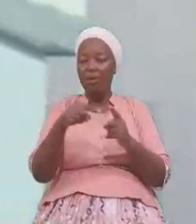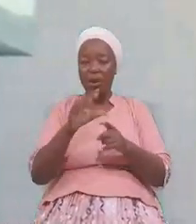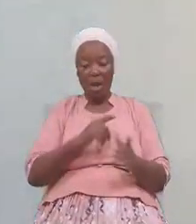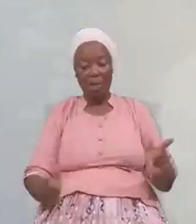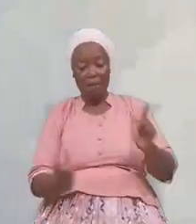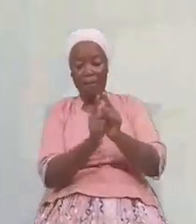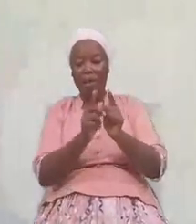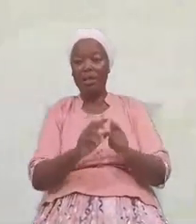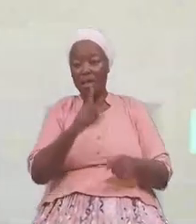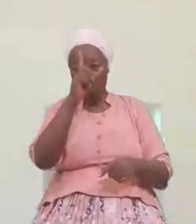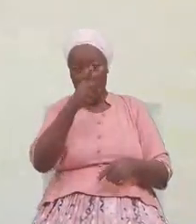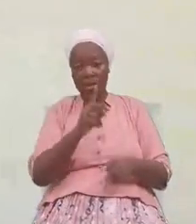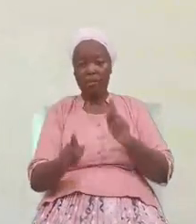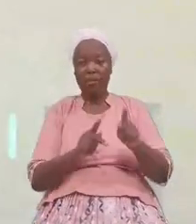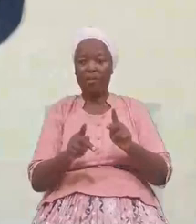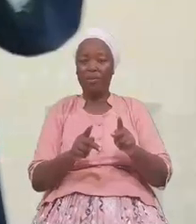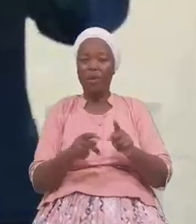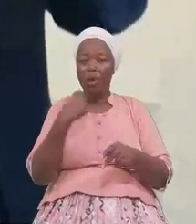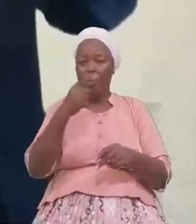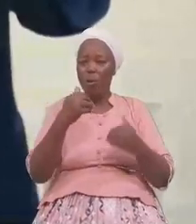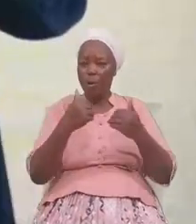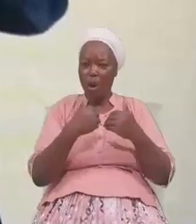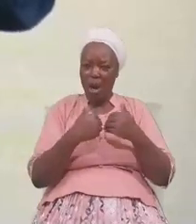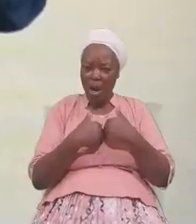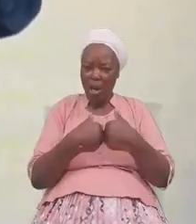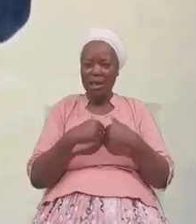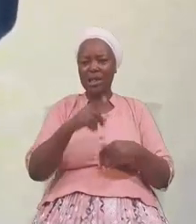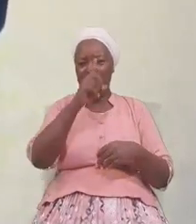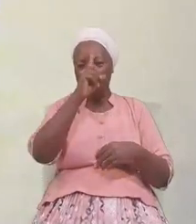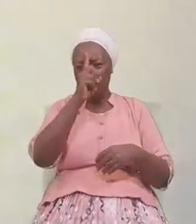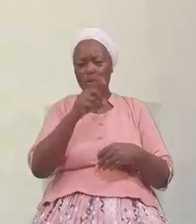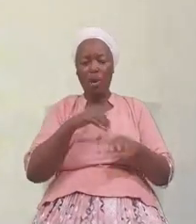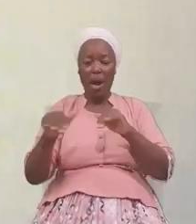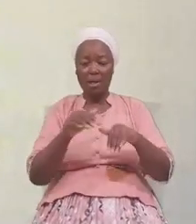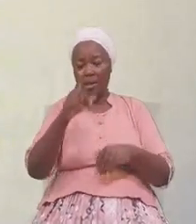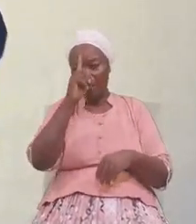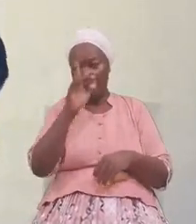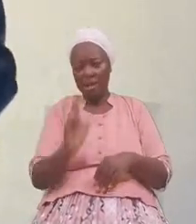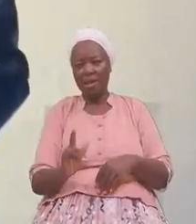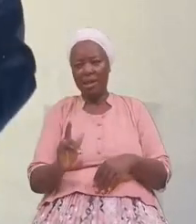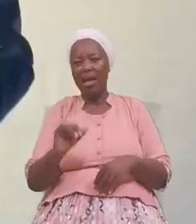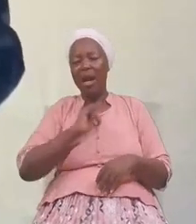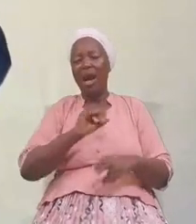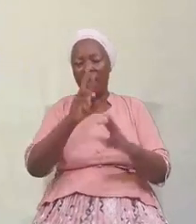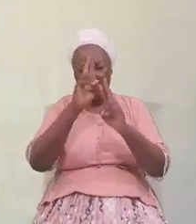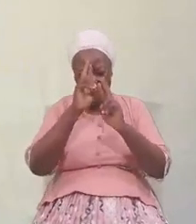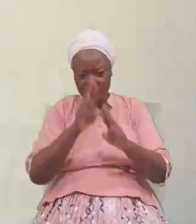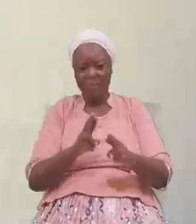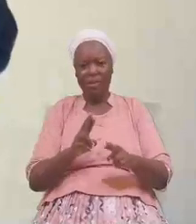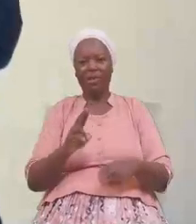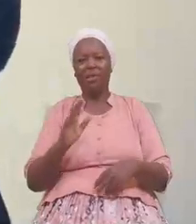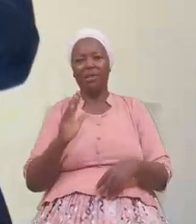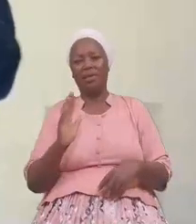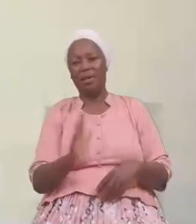intelligents qui agissent intelligemment, je les respecte. Cet homme,